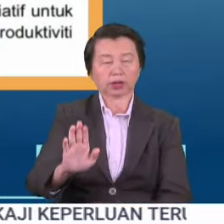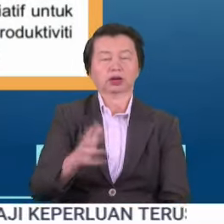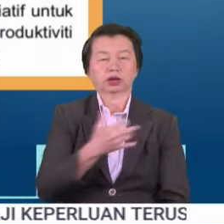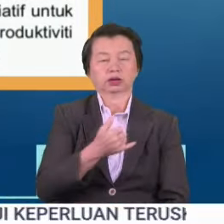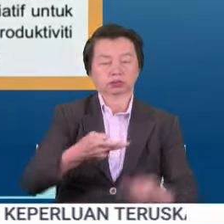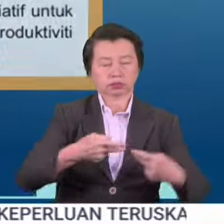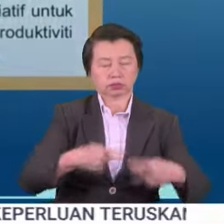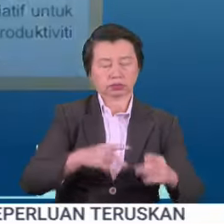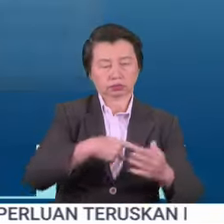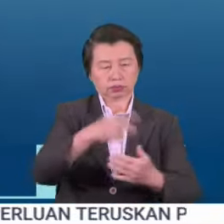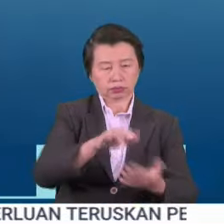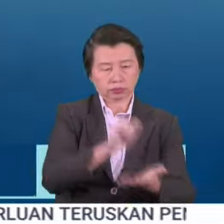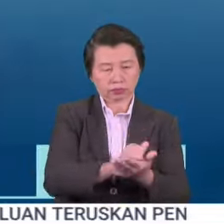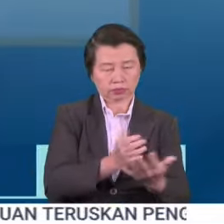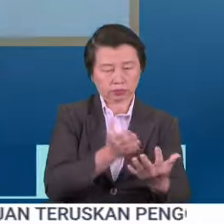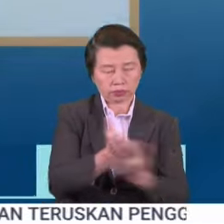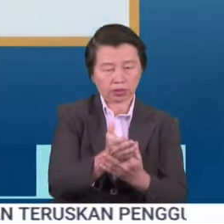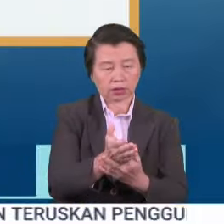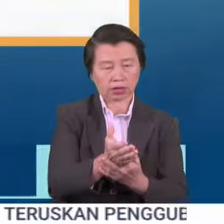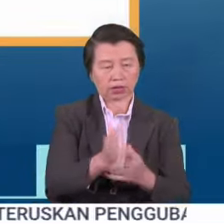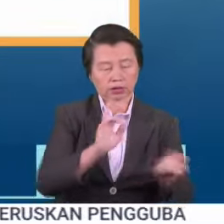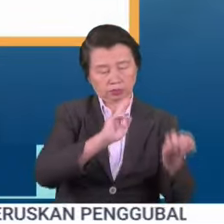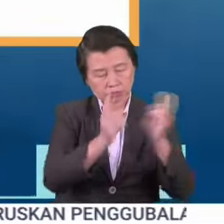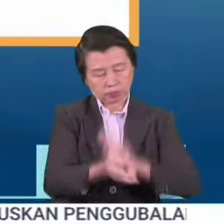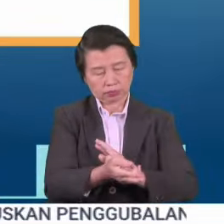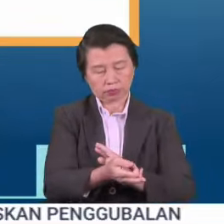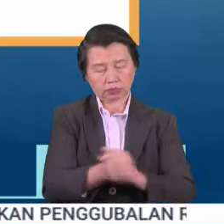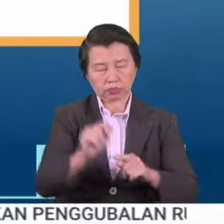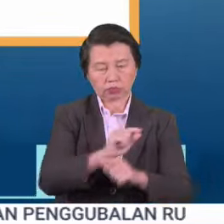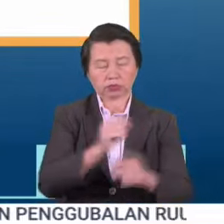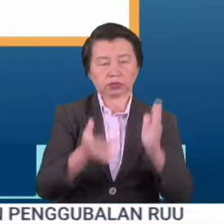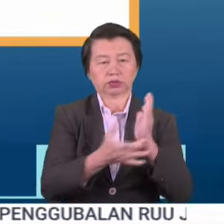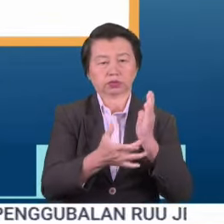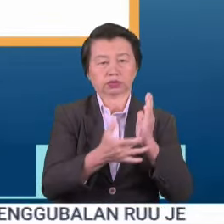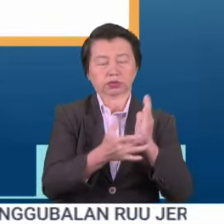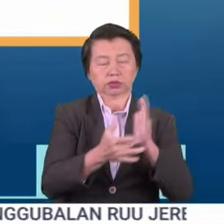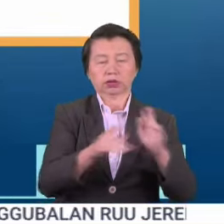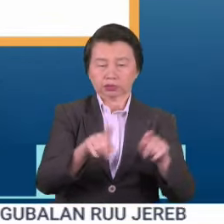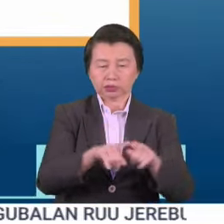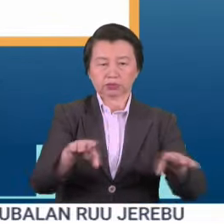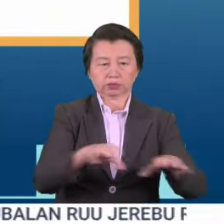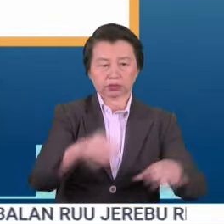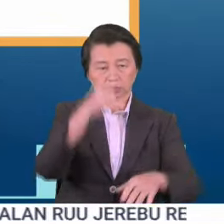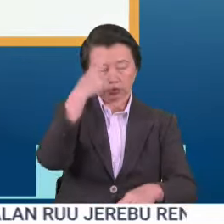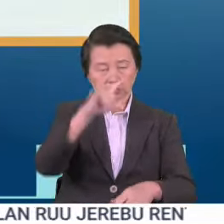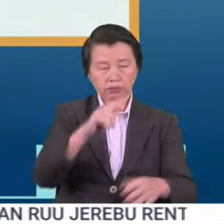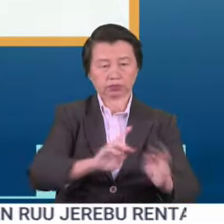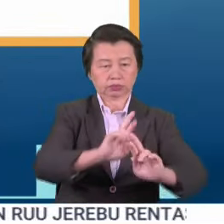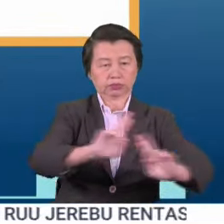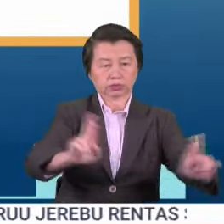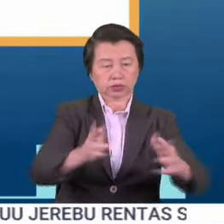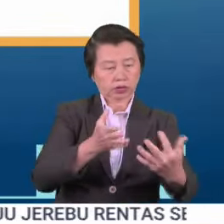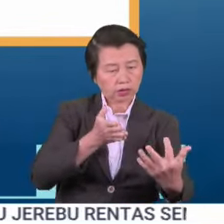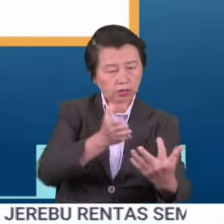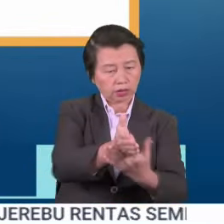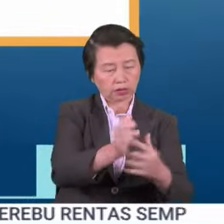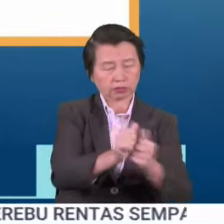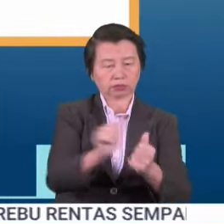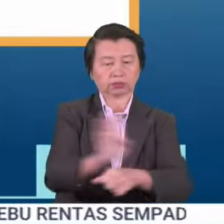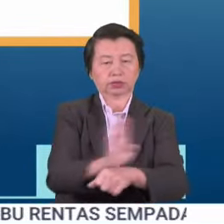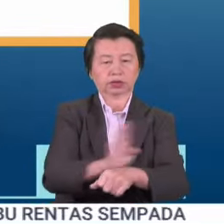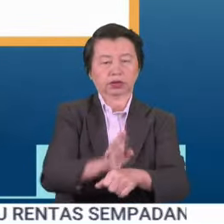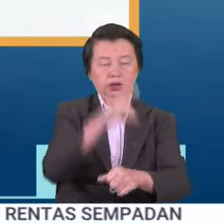inisiatif peningkatan produktiviti melalui reformasi penerima gunaan teknologi turut dilaksana bagi menyediakan akses kepada